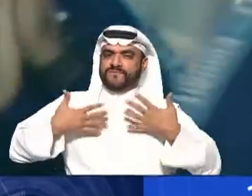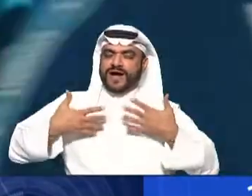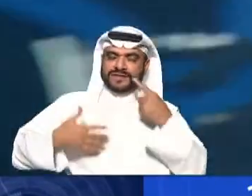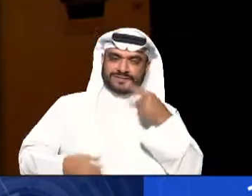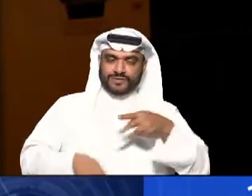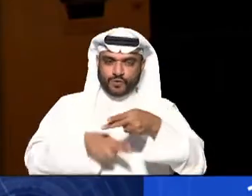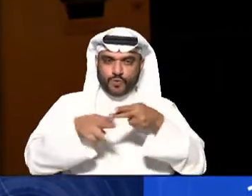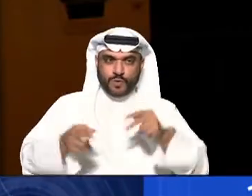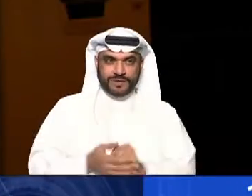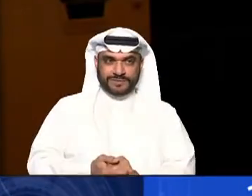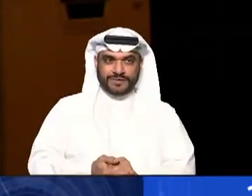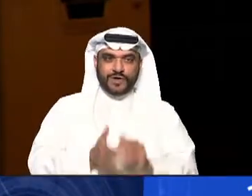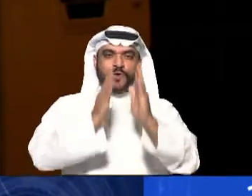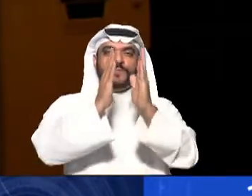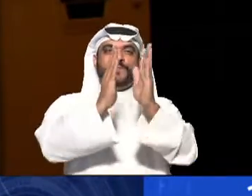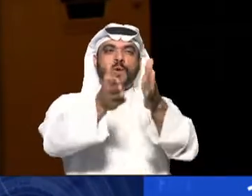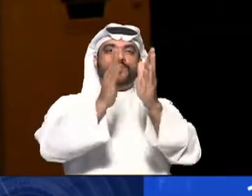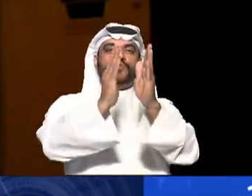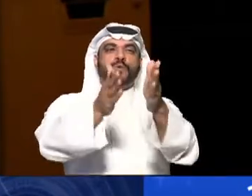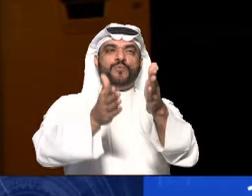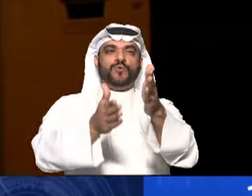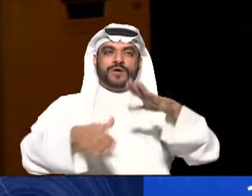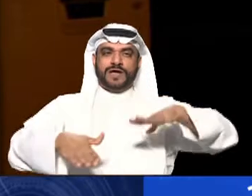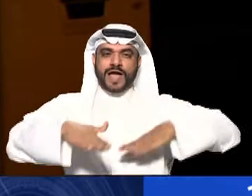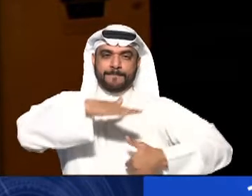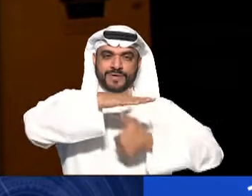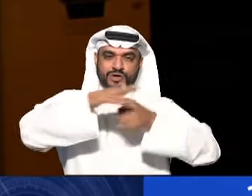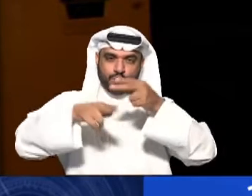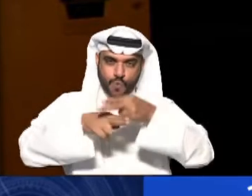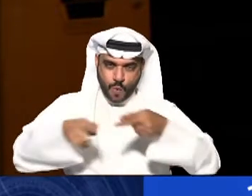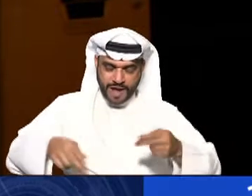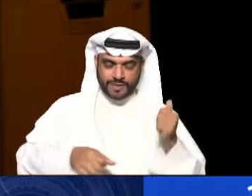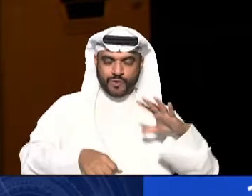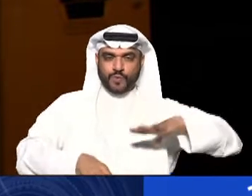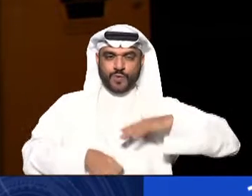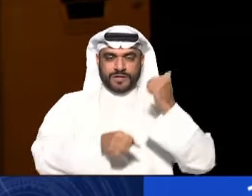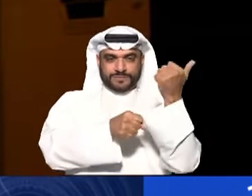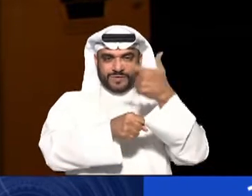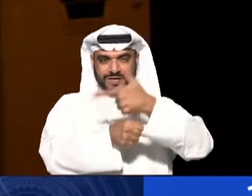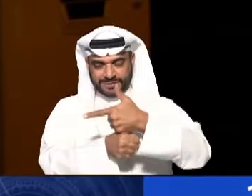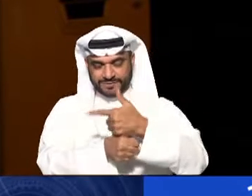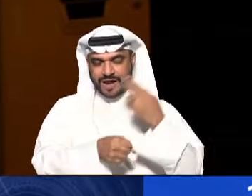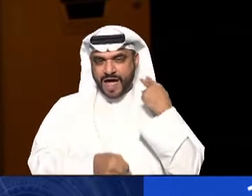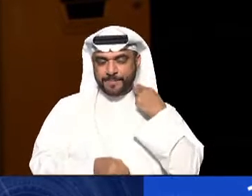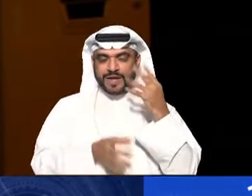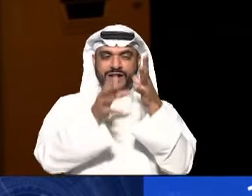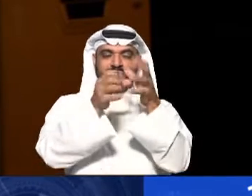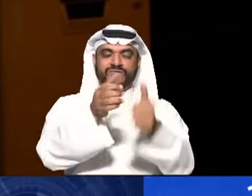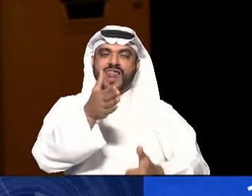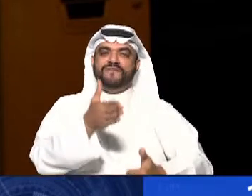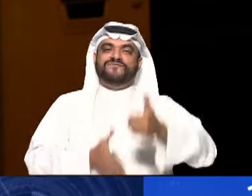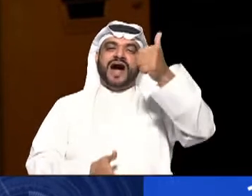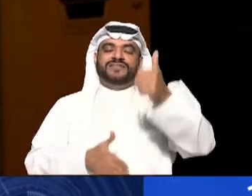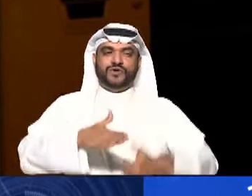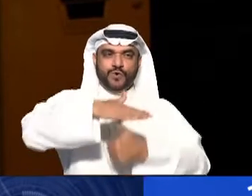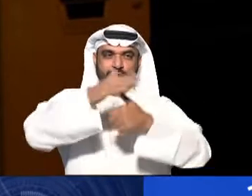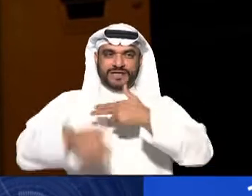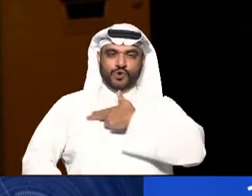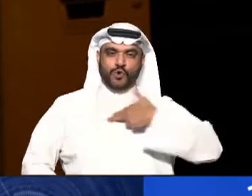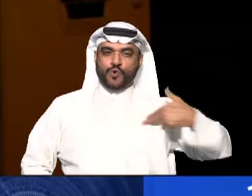المستحق. حبيت أهني سيدي صاحب السمو وسيدي ولي العهد الأمين على الفوز ورئيس مجلس